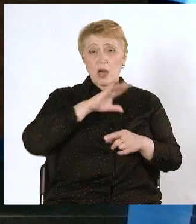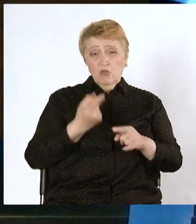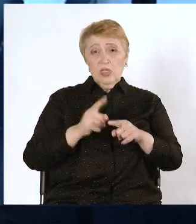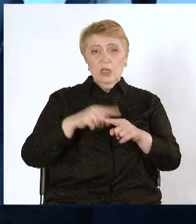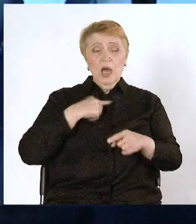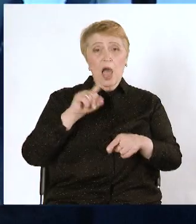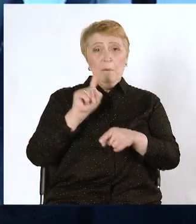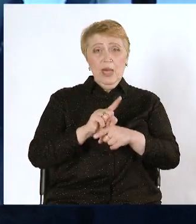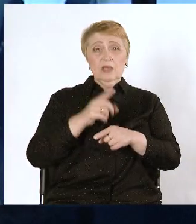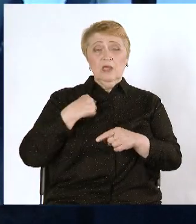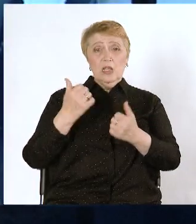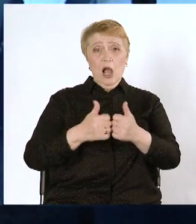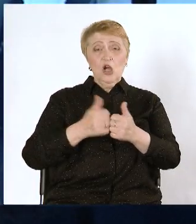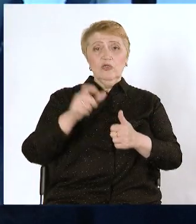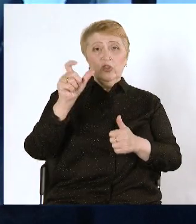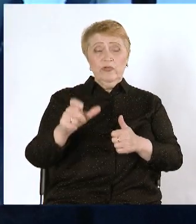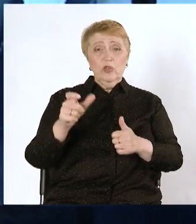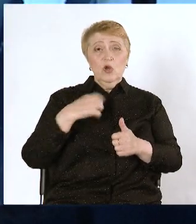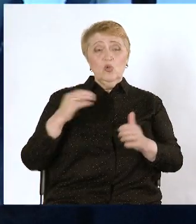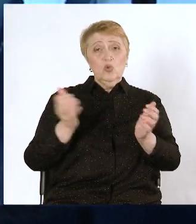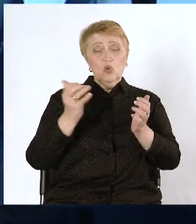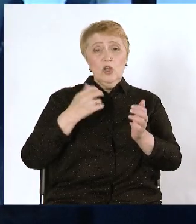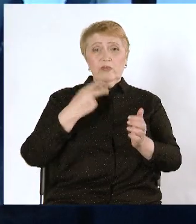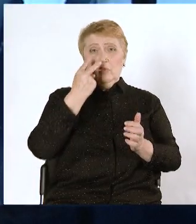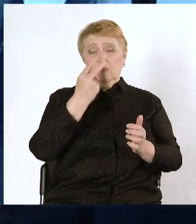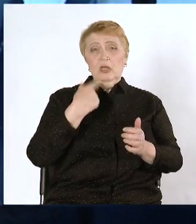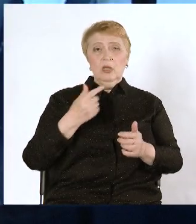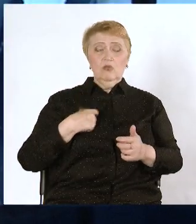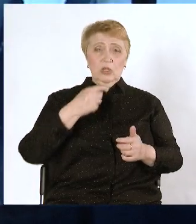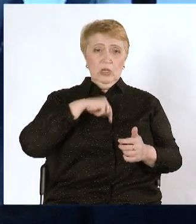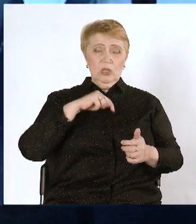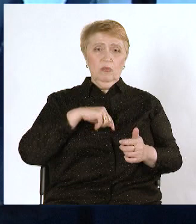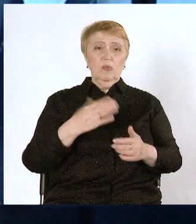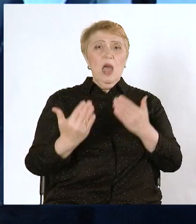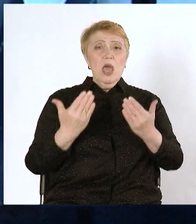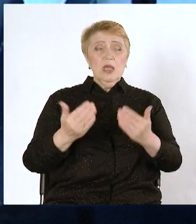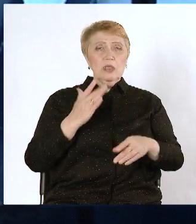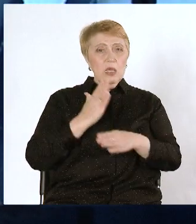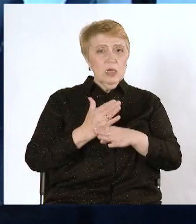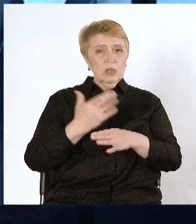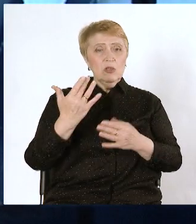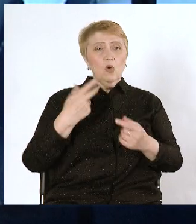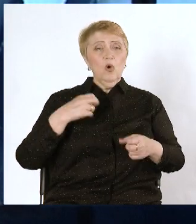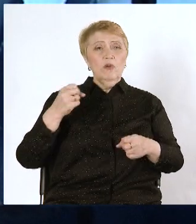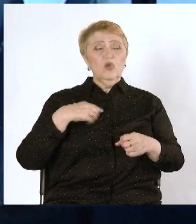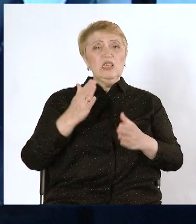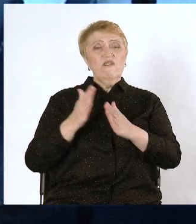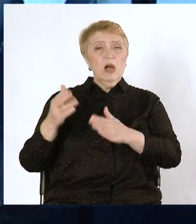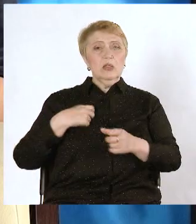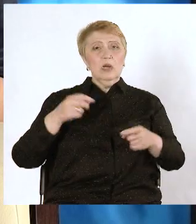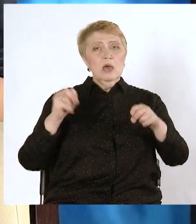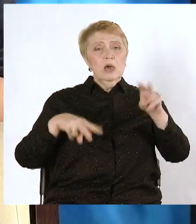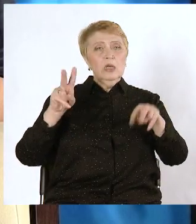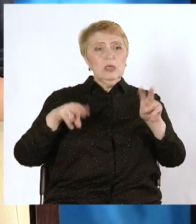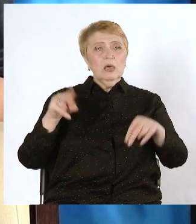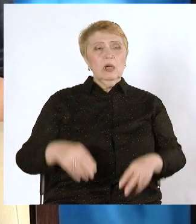человека ухаживать и смотреть за собой и если есть такие факторы риска ну почаще обращаться к врачам это факторы риска